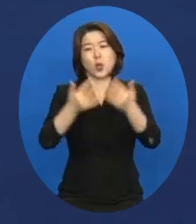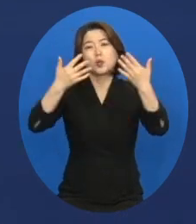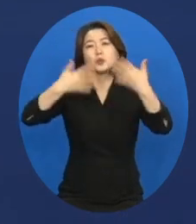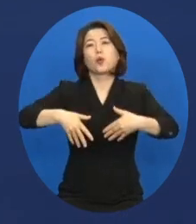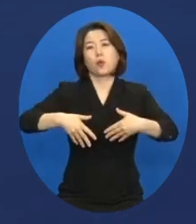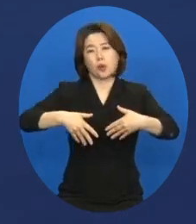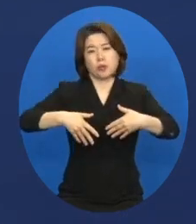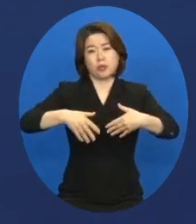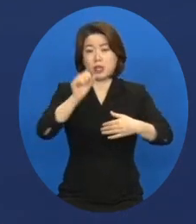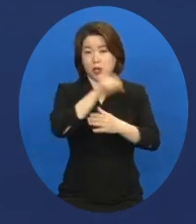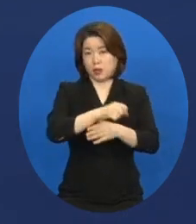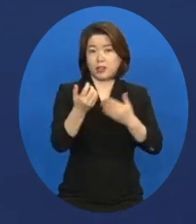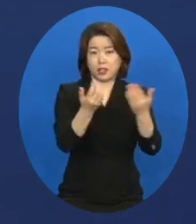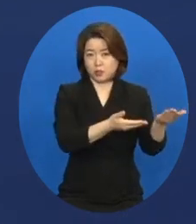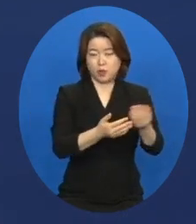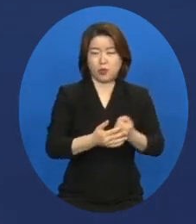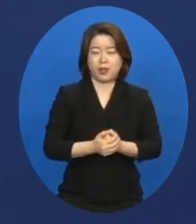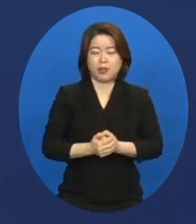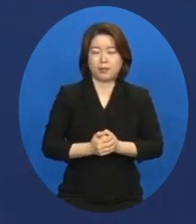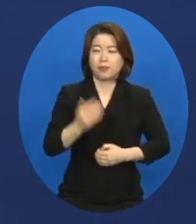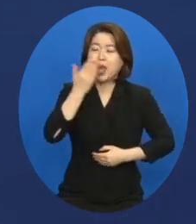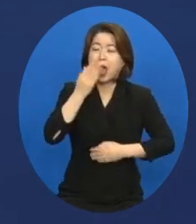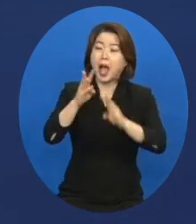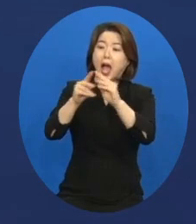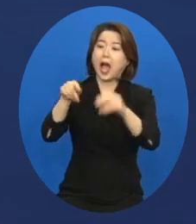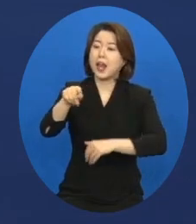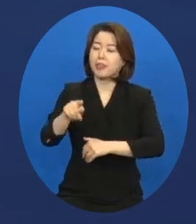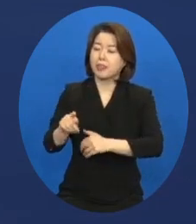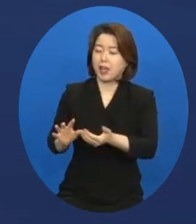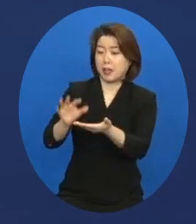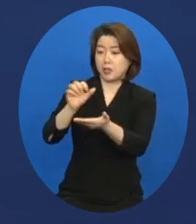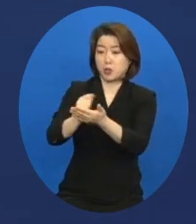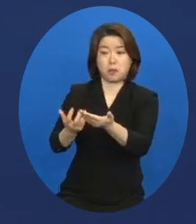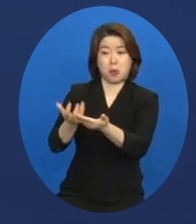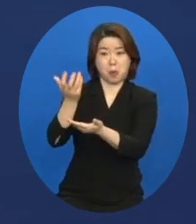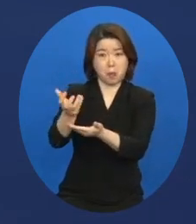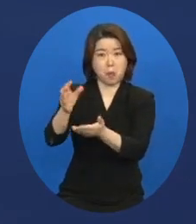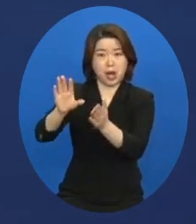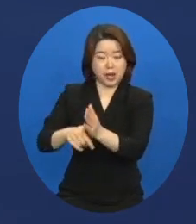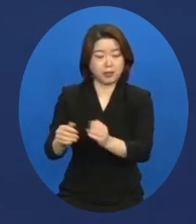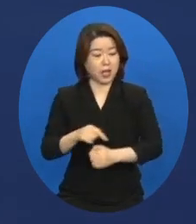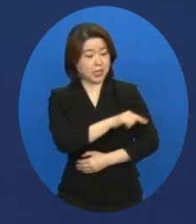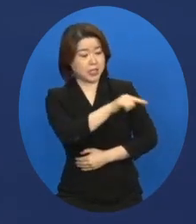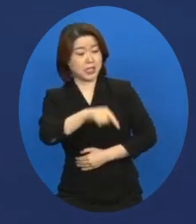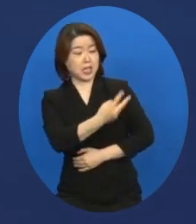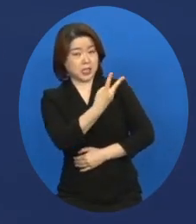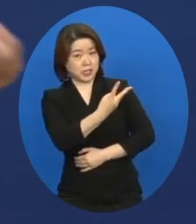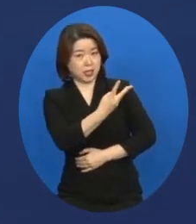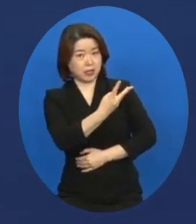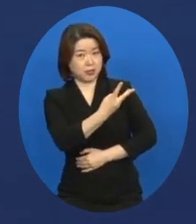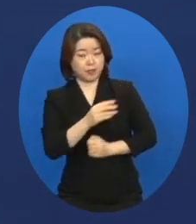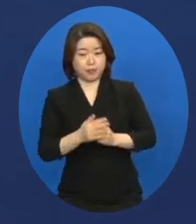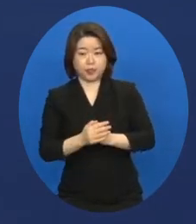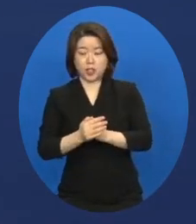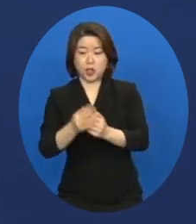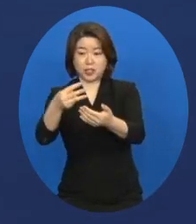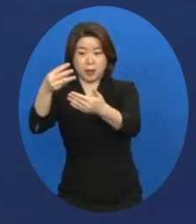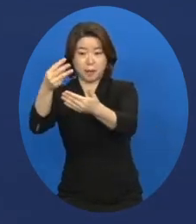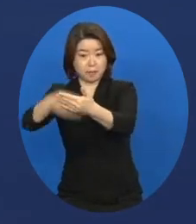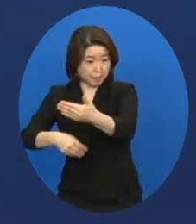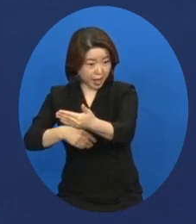허락을 해줍니다. 이 가나안 땅을 정복하러 들어가야 되는데 너희들 세 지파가 여기서